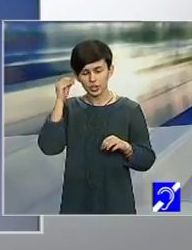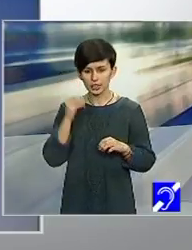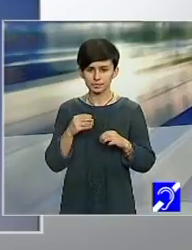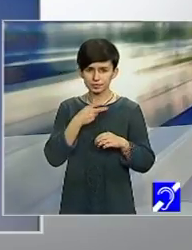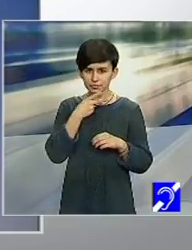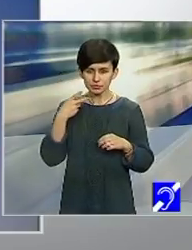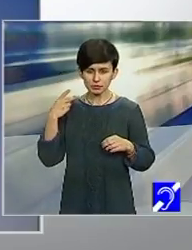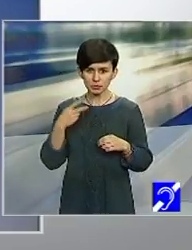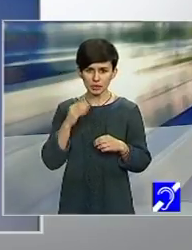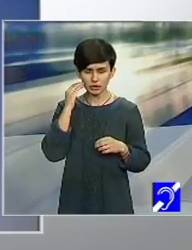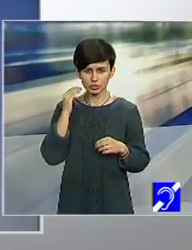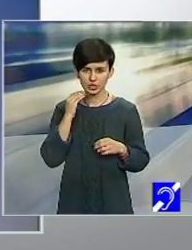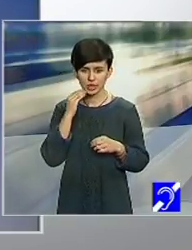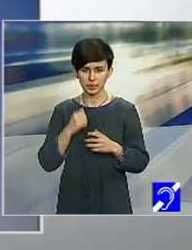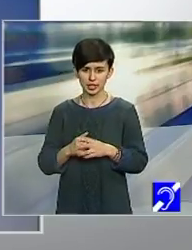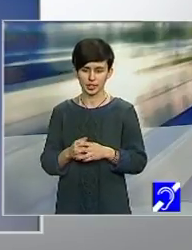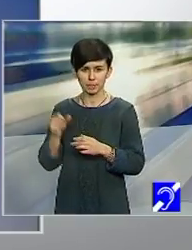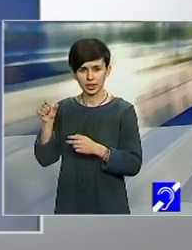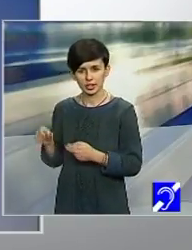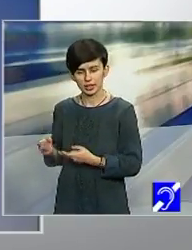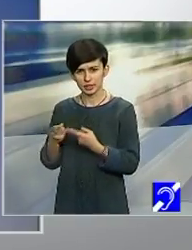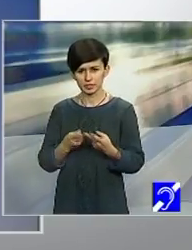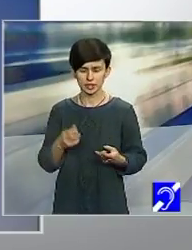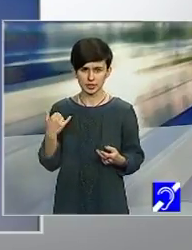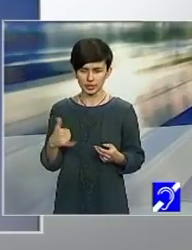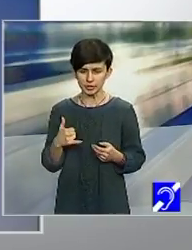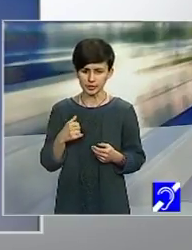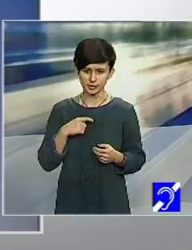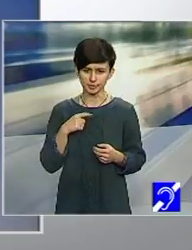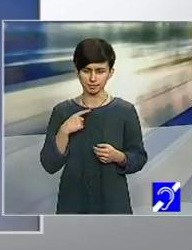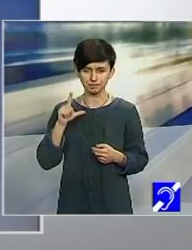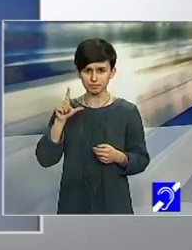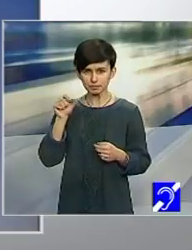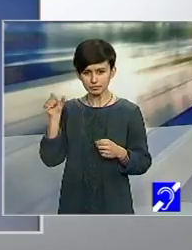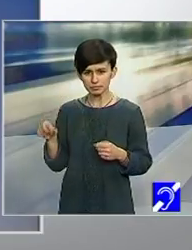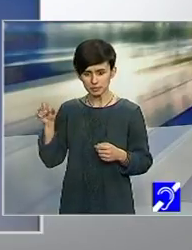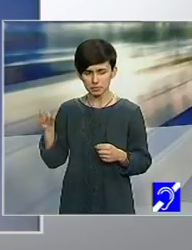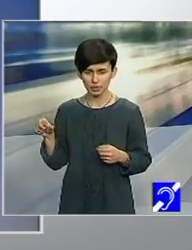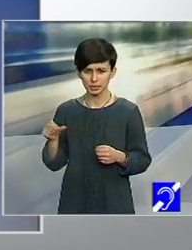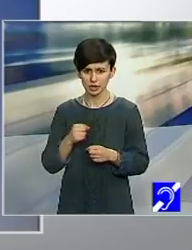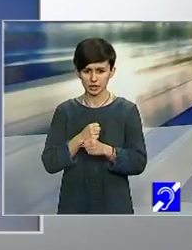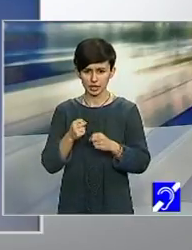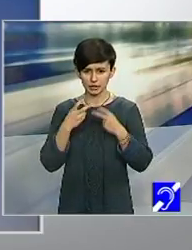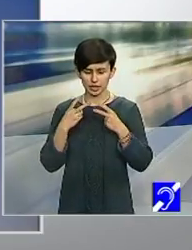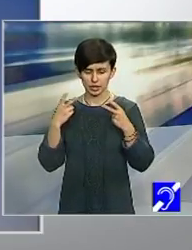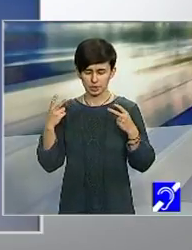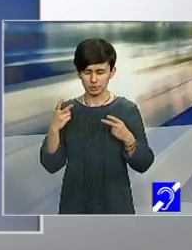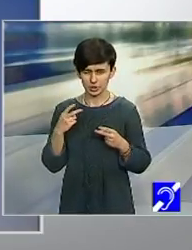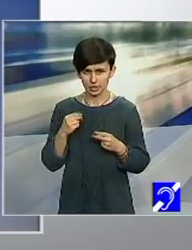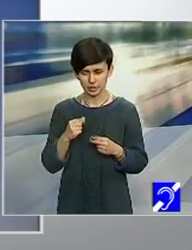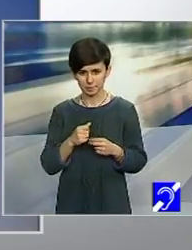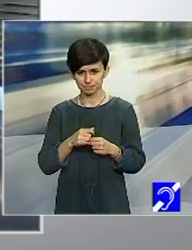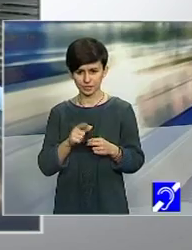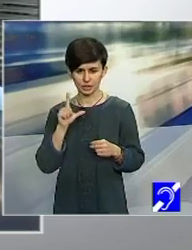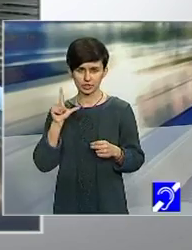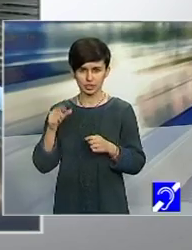Washington. Invitații ediției de astăzi a emisiunii Transilvania Policromă sunt două personalități importante din cadrul